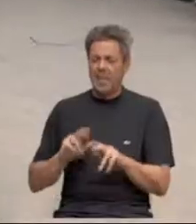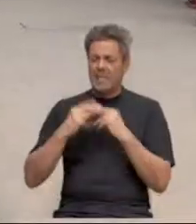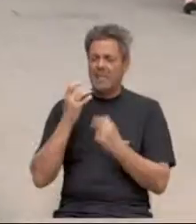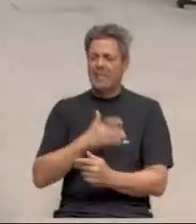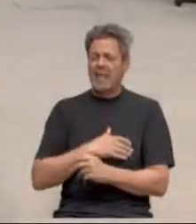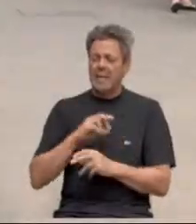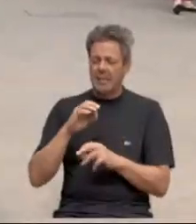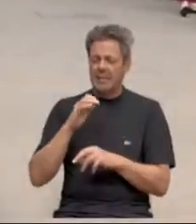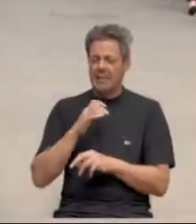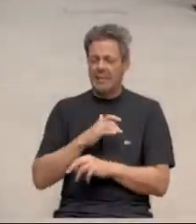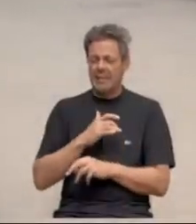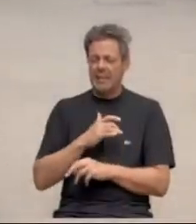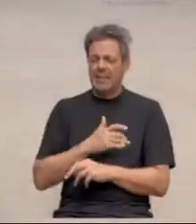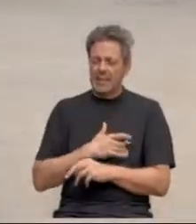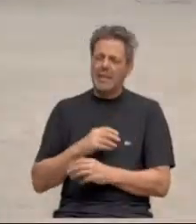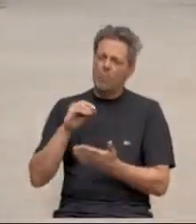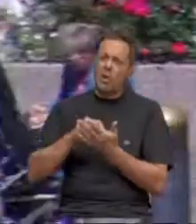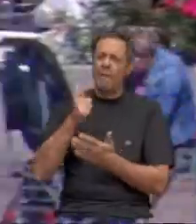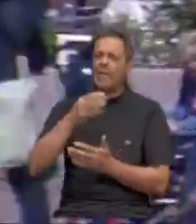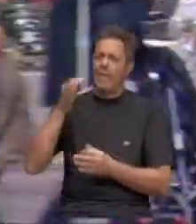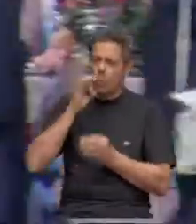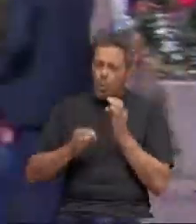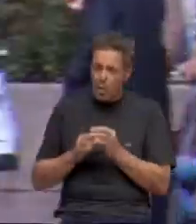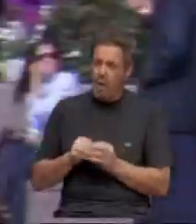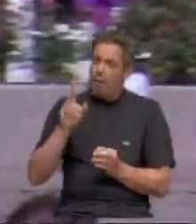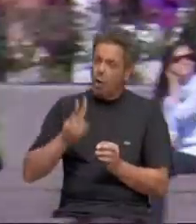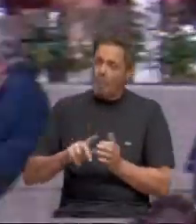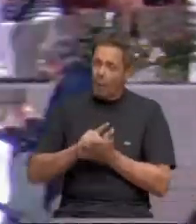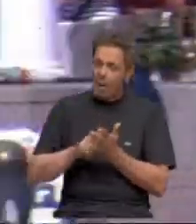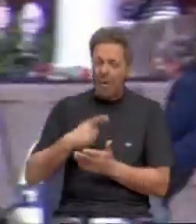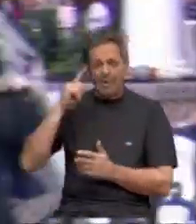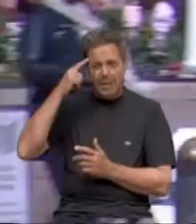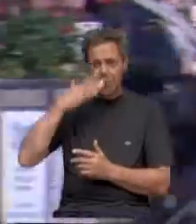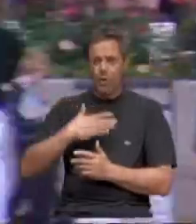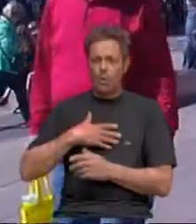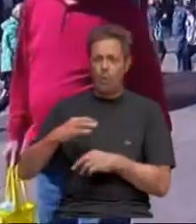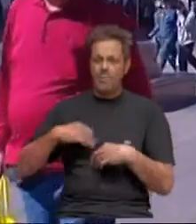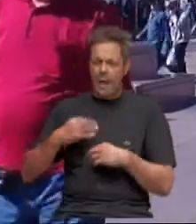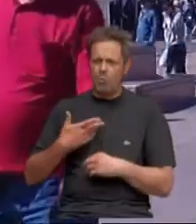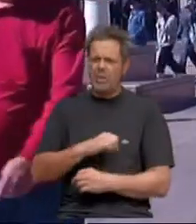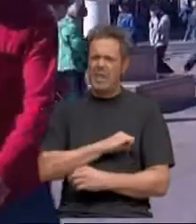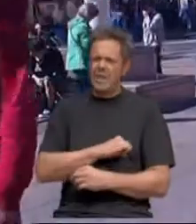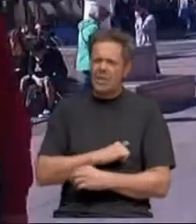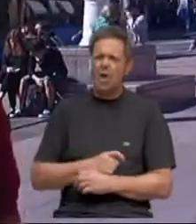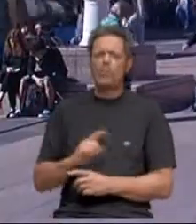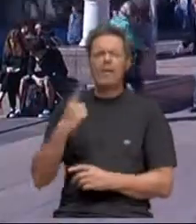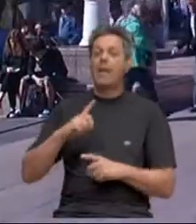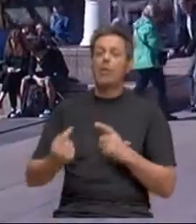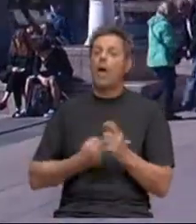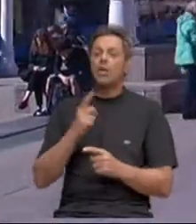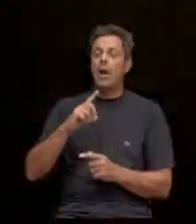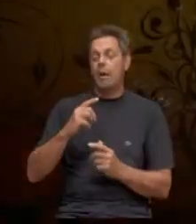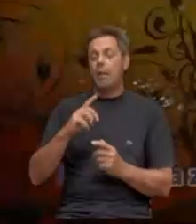obilježava se 29. rujna, možda baš pravi datum da počnete razmišljati i o svom zdravlju, jer srčani udar se ne događa uvijek nekom